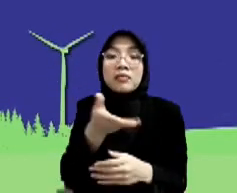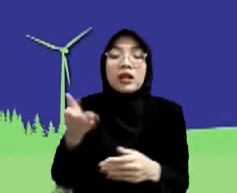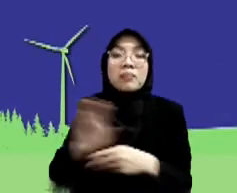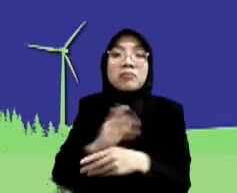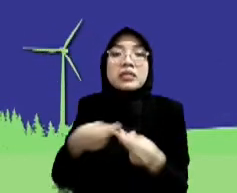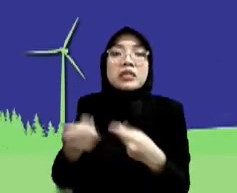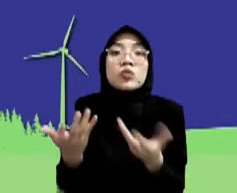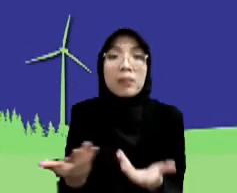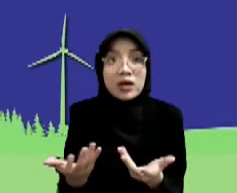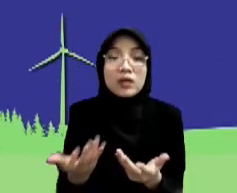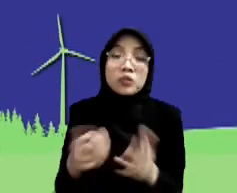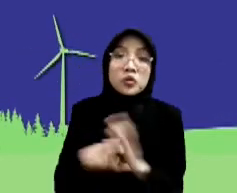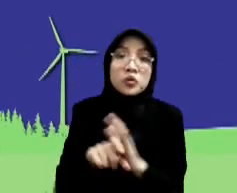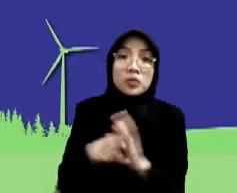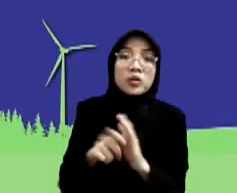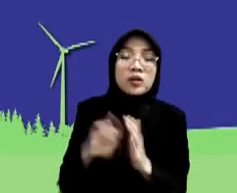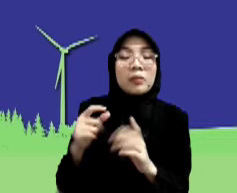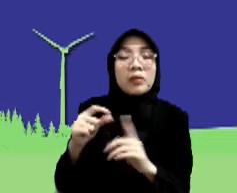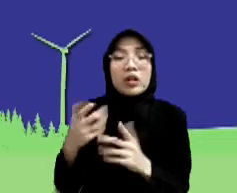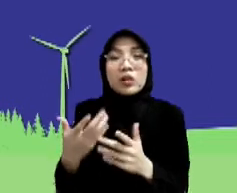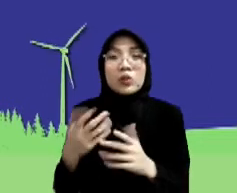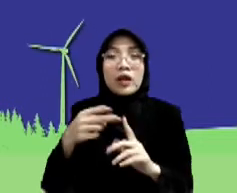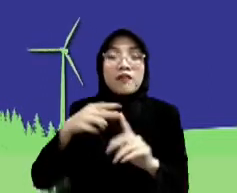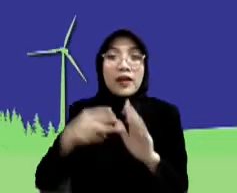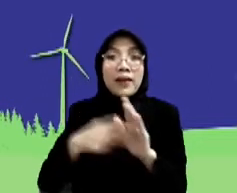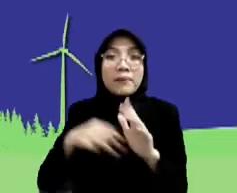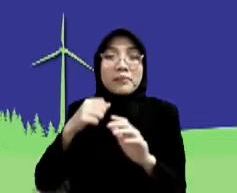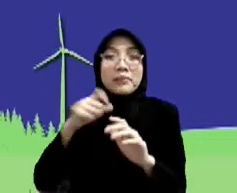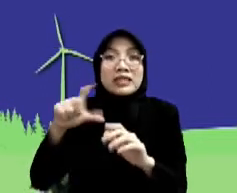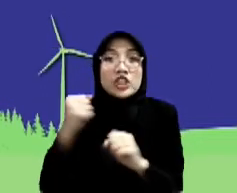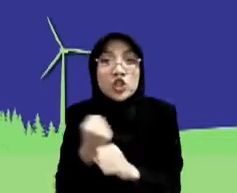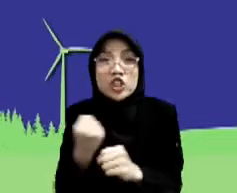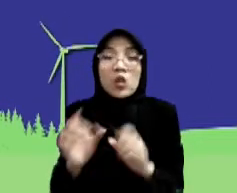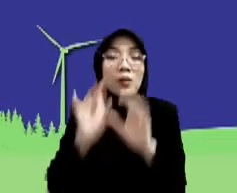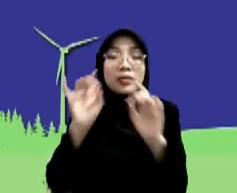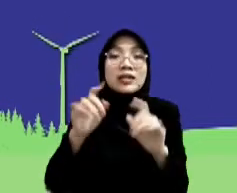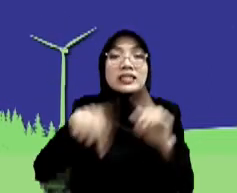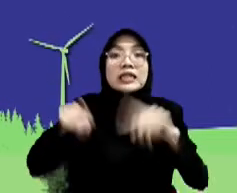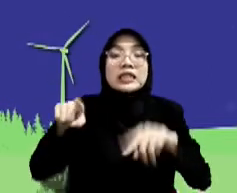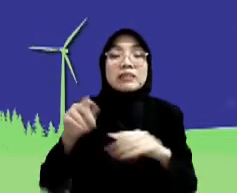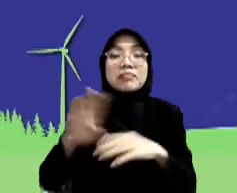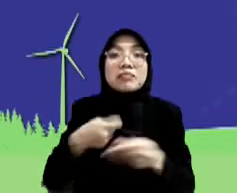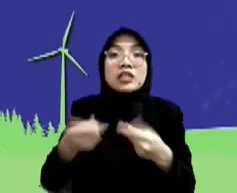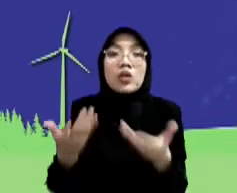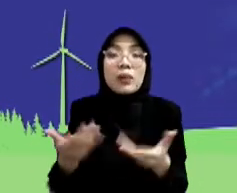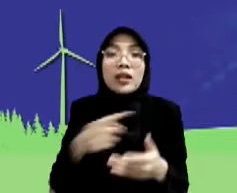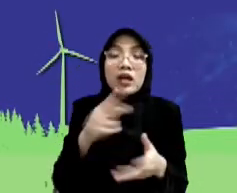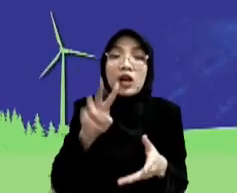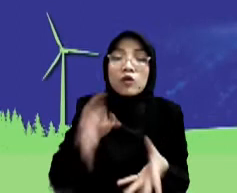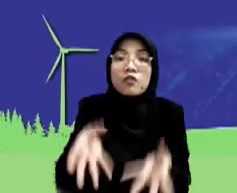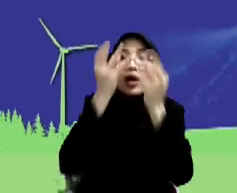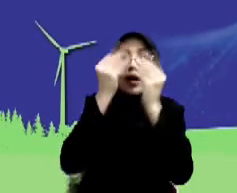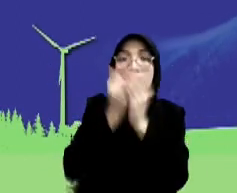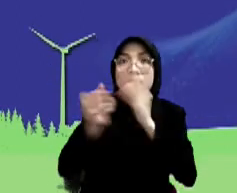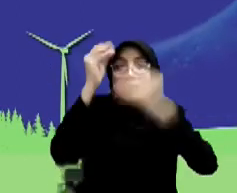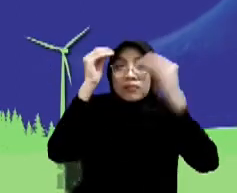eh Apparel Apakah itu fmcg dan segala macam Nah dengan itu kita harus mempunyai the knowledge of the